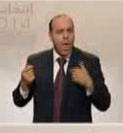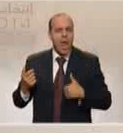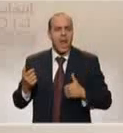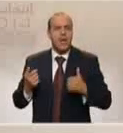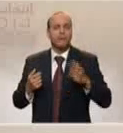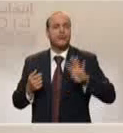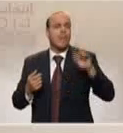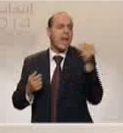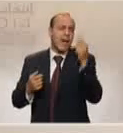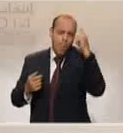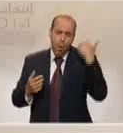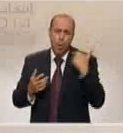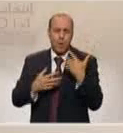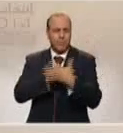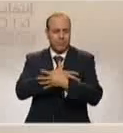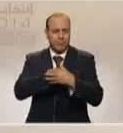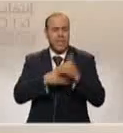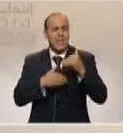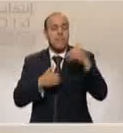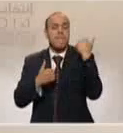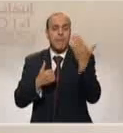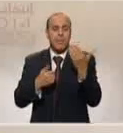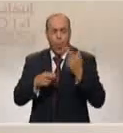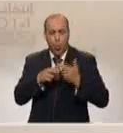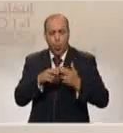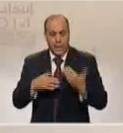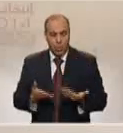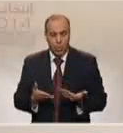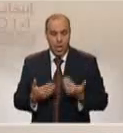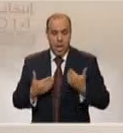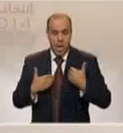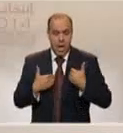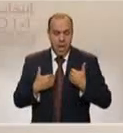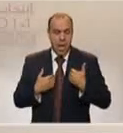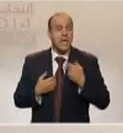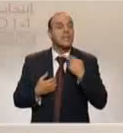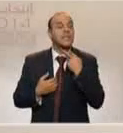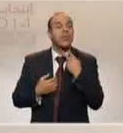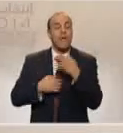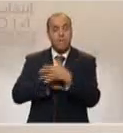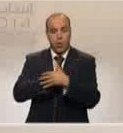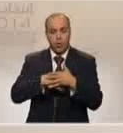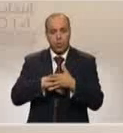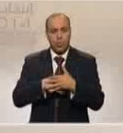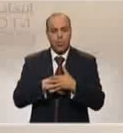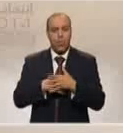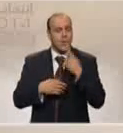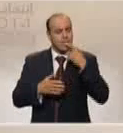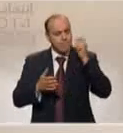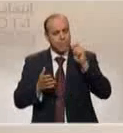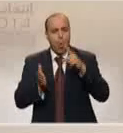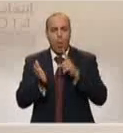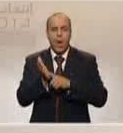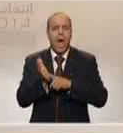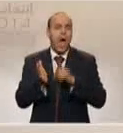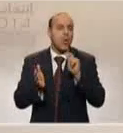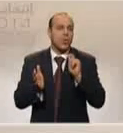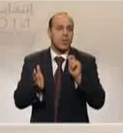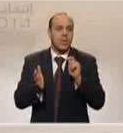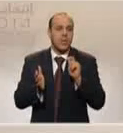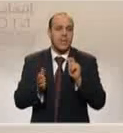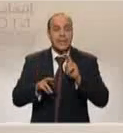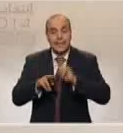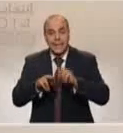وفي الشمال الغربي اللي محروم من التنميه لعقود ساكون صوت الفقراء وسافر بالمبادره التشريعيه